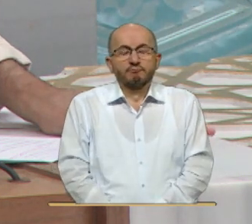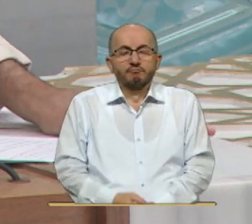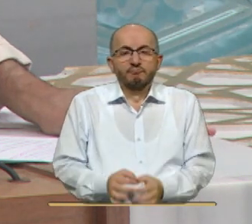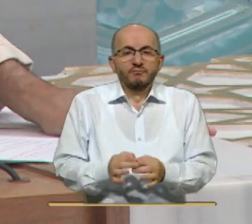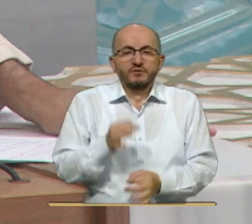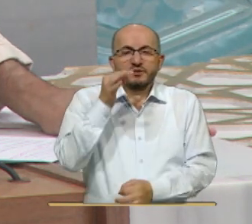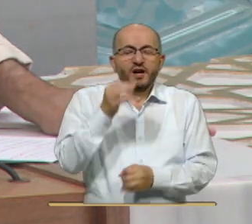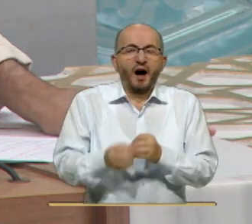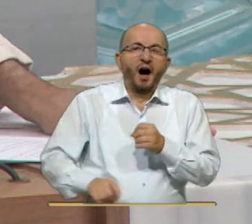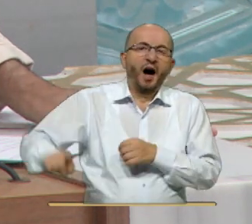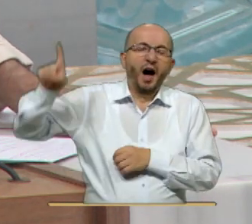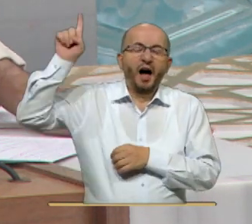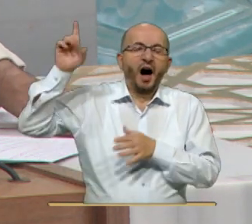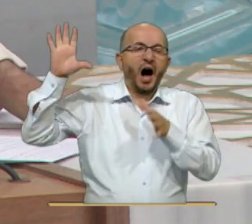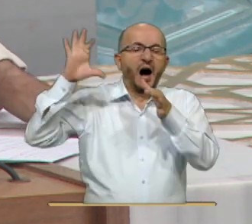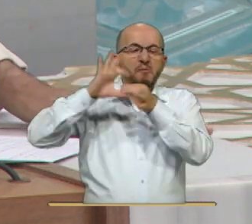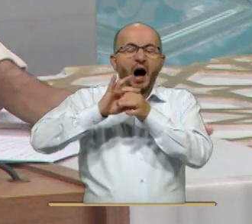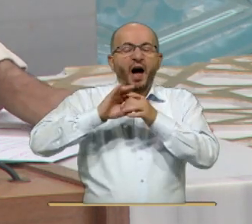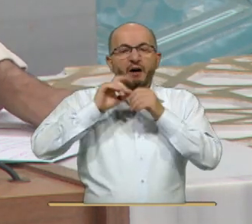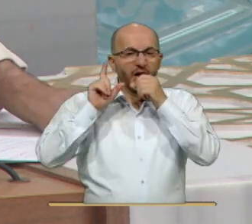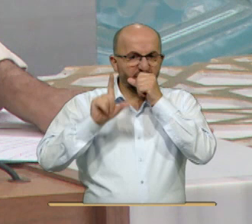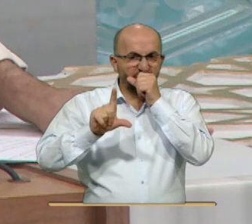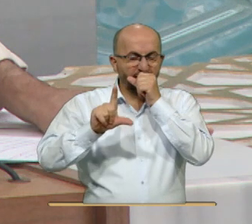İnsan yaratıcısına dayanması lazım.